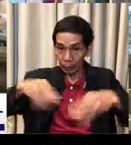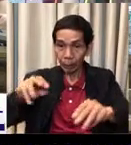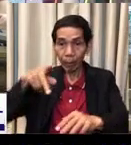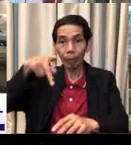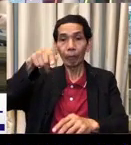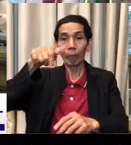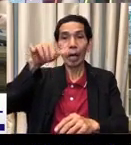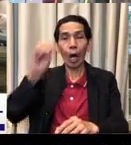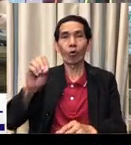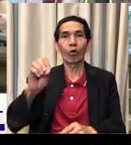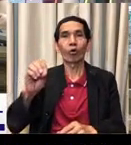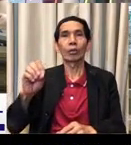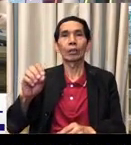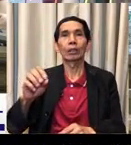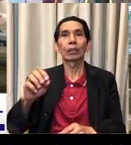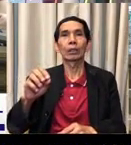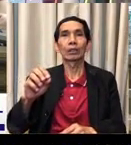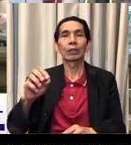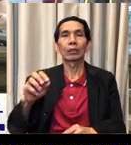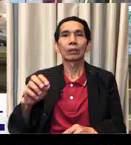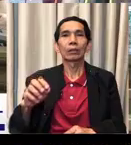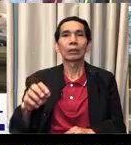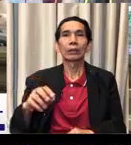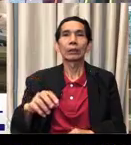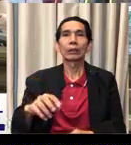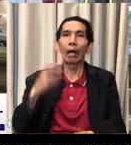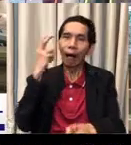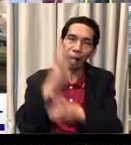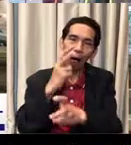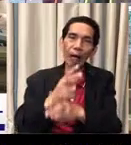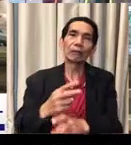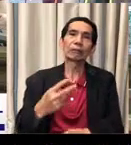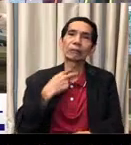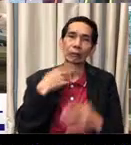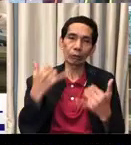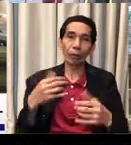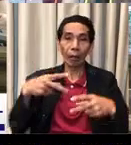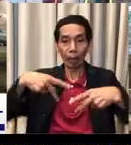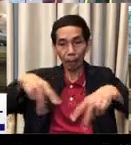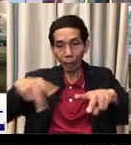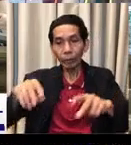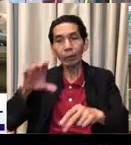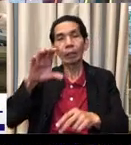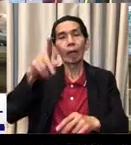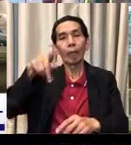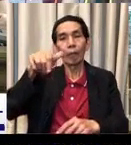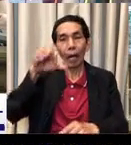Paco? Nagaharimunan lang yun. Nahirapan nga ngayon yun eh.